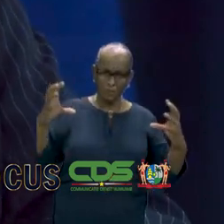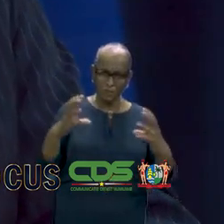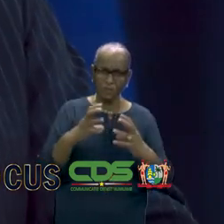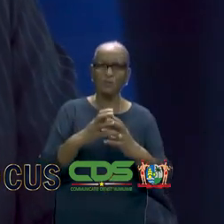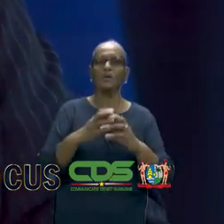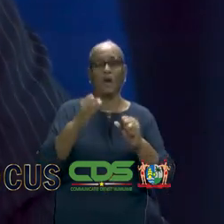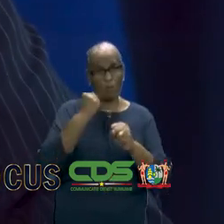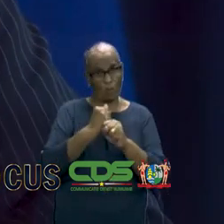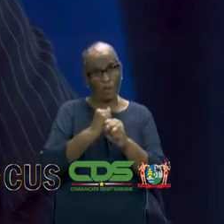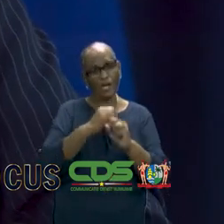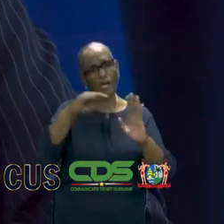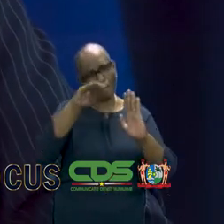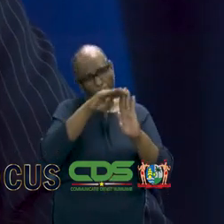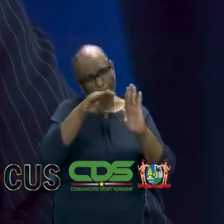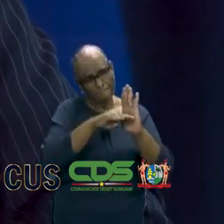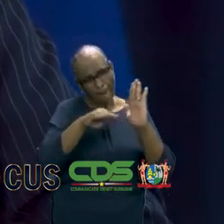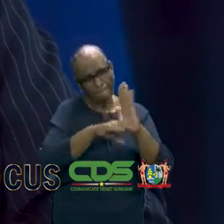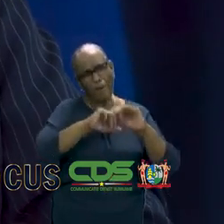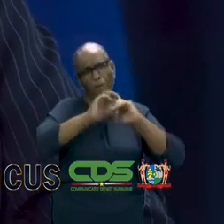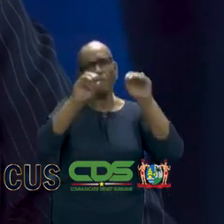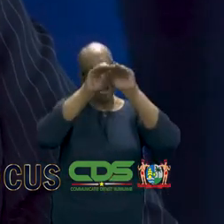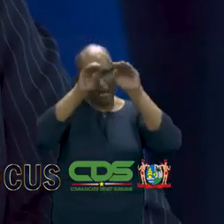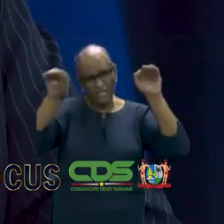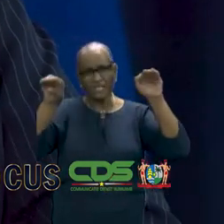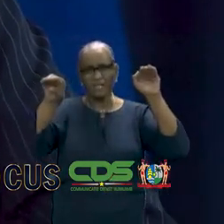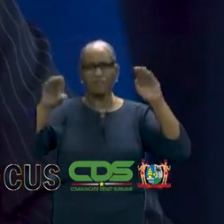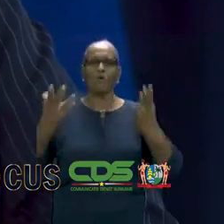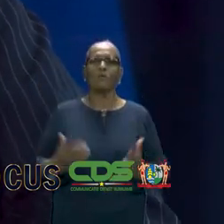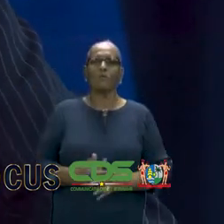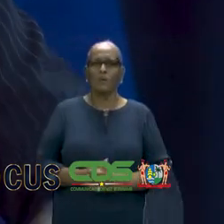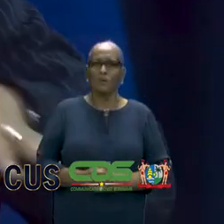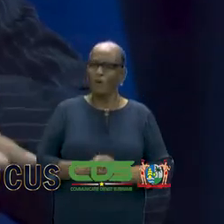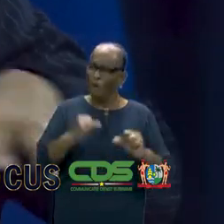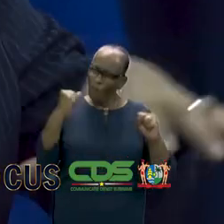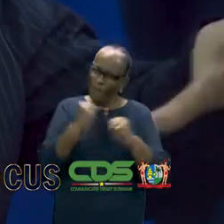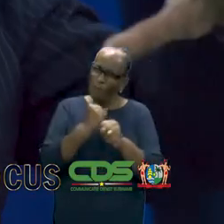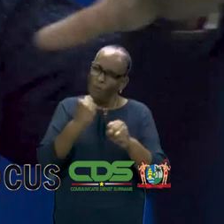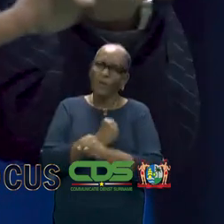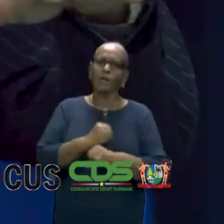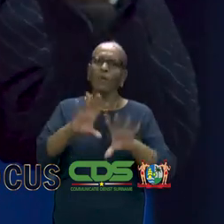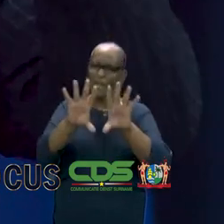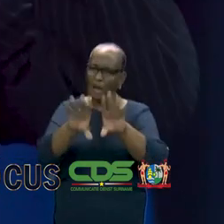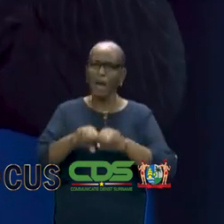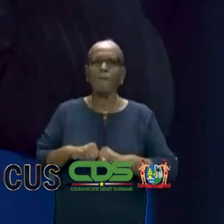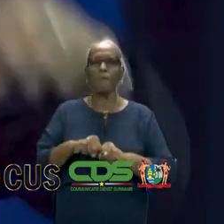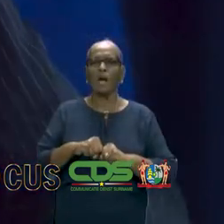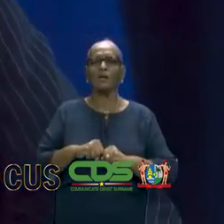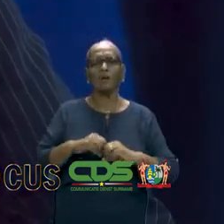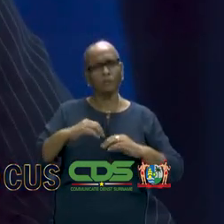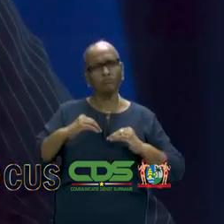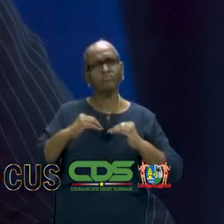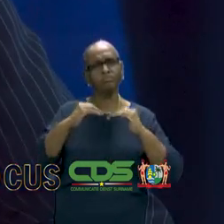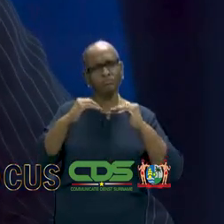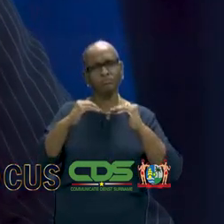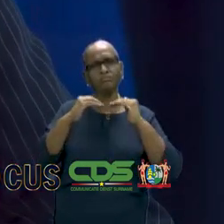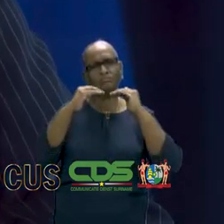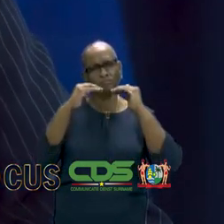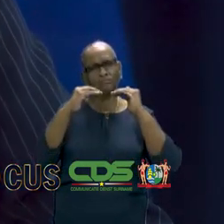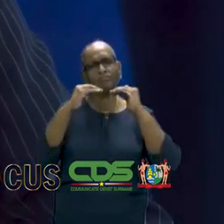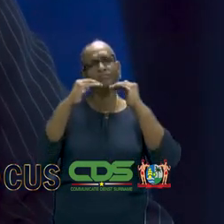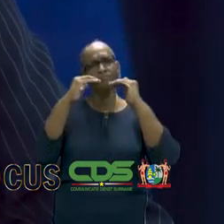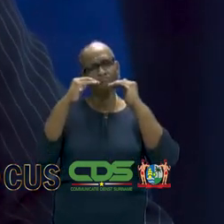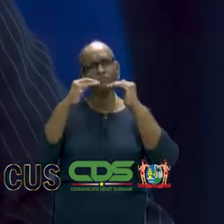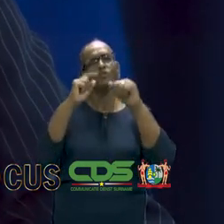alle niveaus en daar zal er ergens een moment zijn waar de samenwerking heel goed op gang komt, dat het tijd